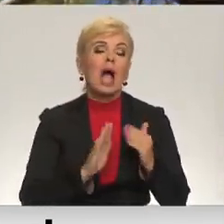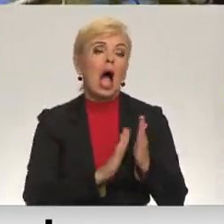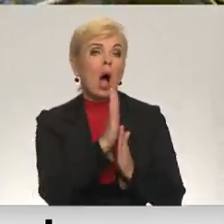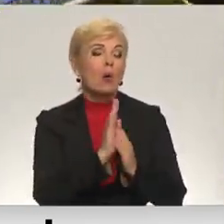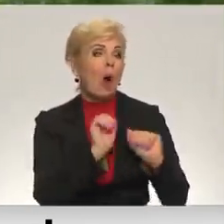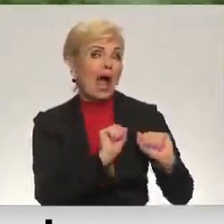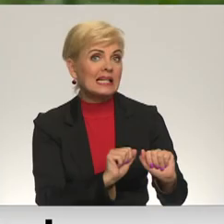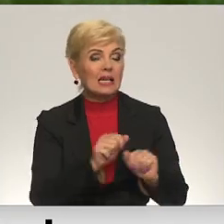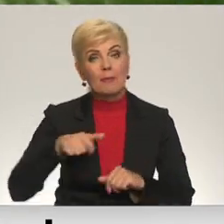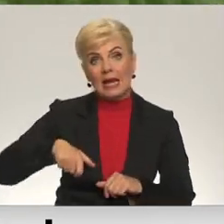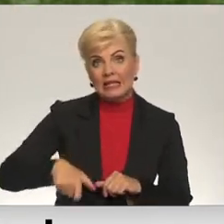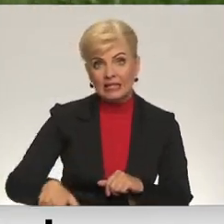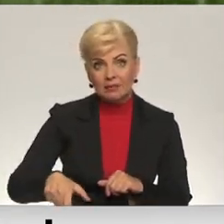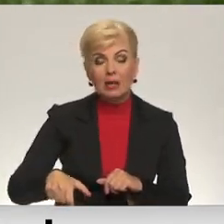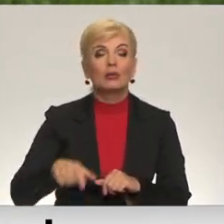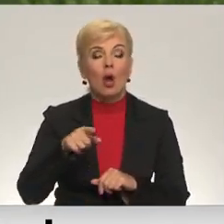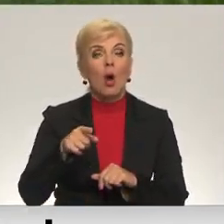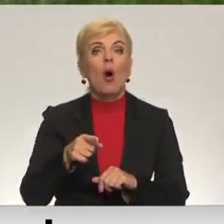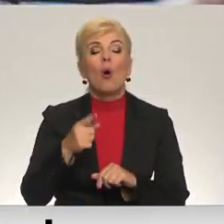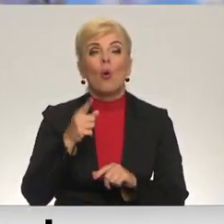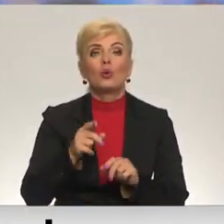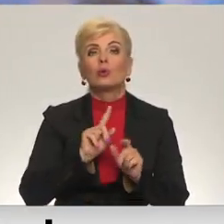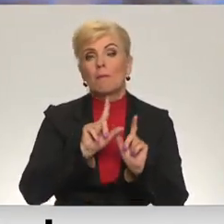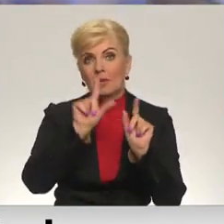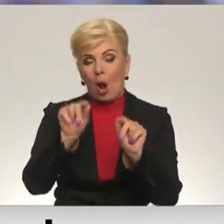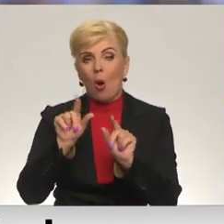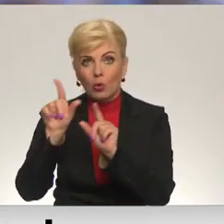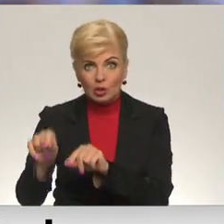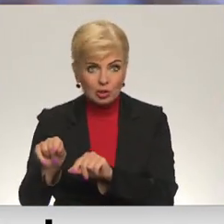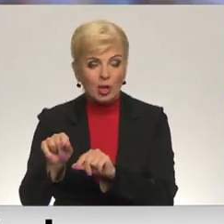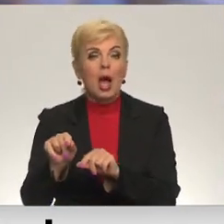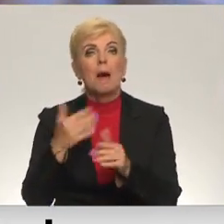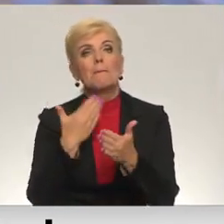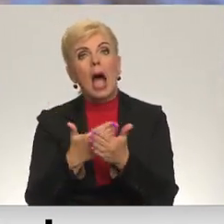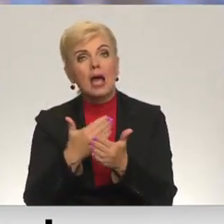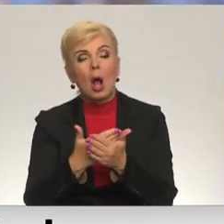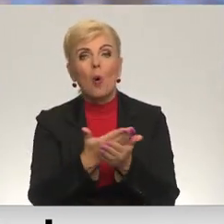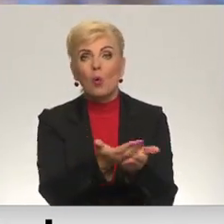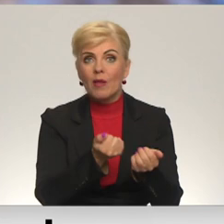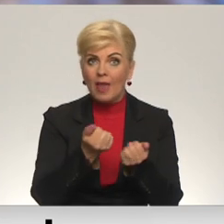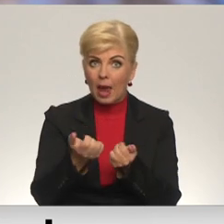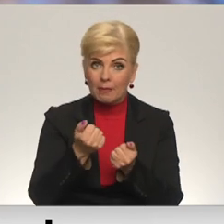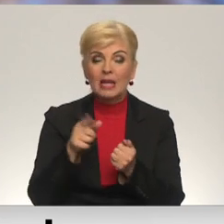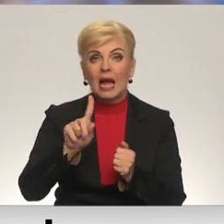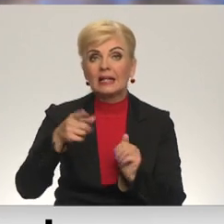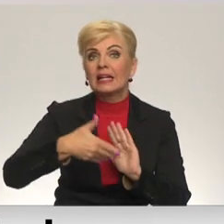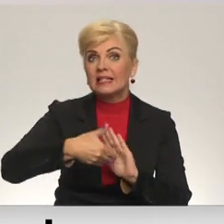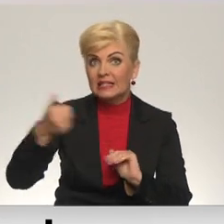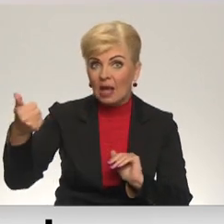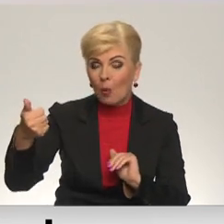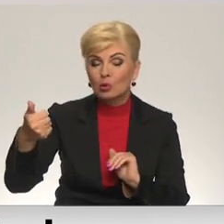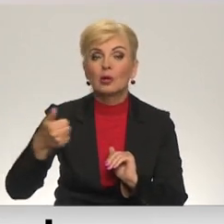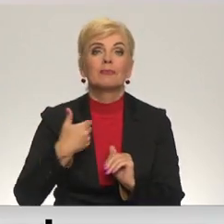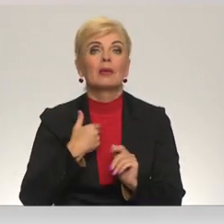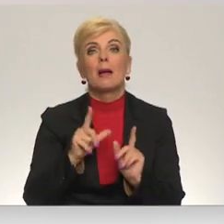inspektoris saka, ka operatīva reaģē un izbrauc uz pārbaudēm bišu un augu paraugu ņemšanai, ja saņem šādus izsaukumus. Mēs